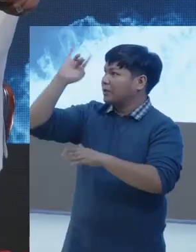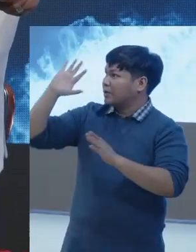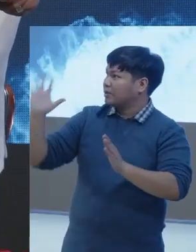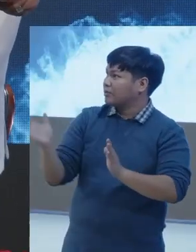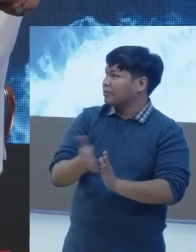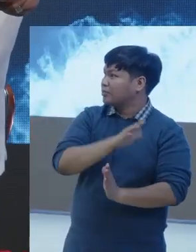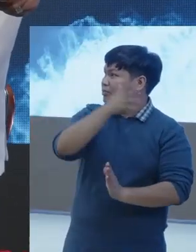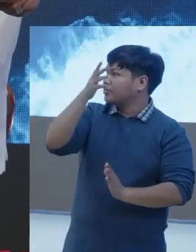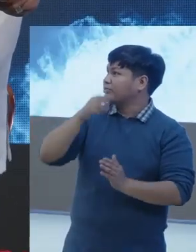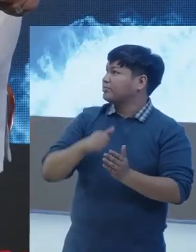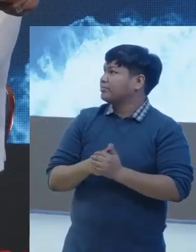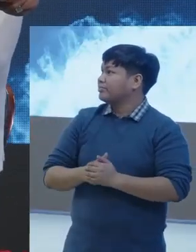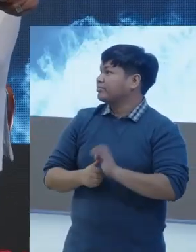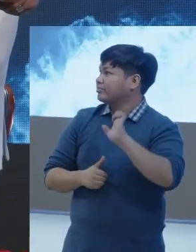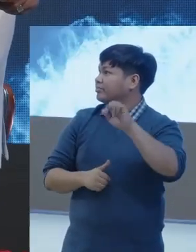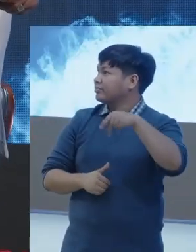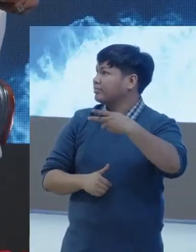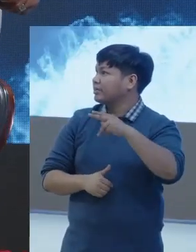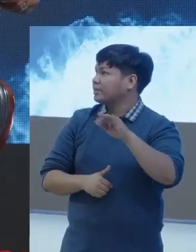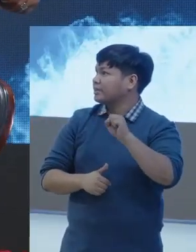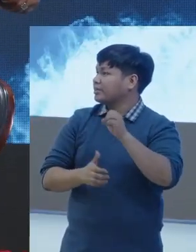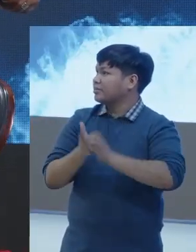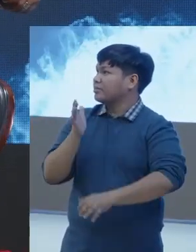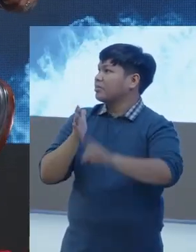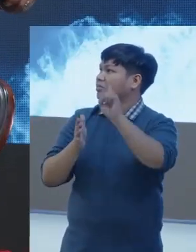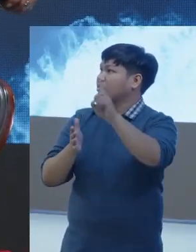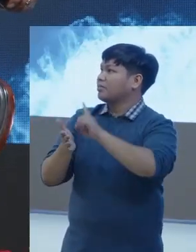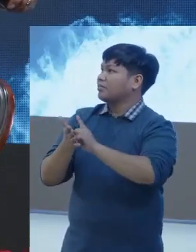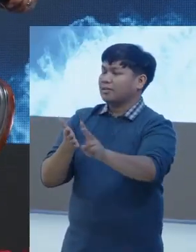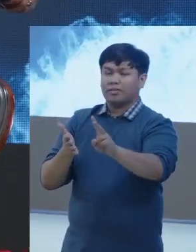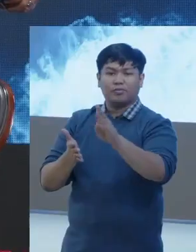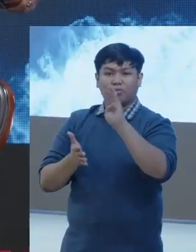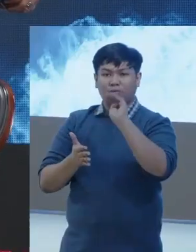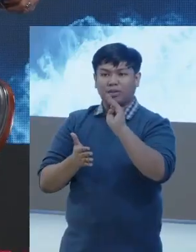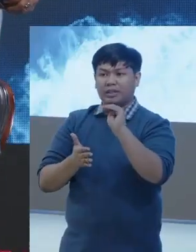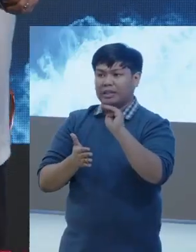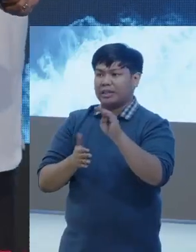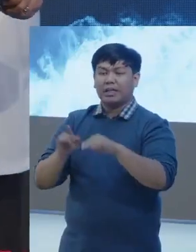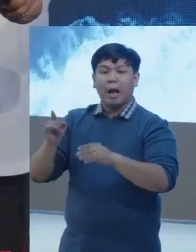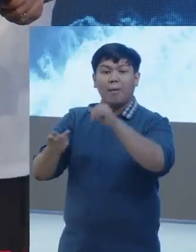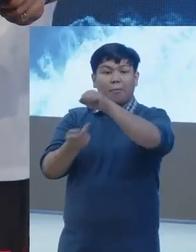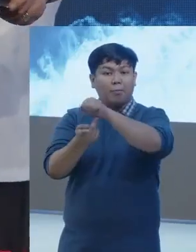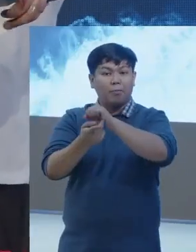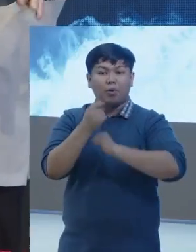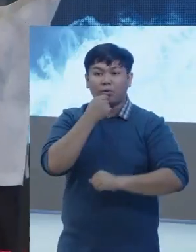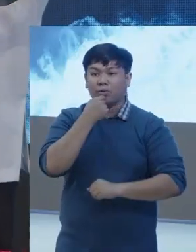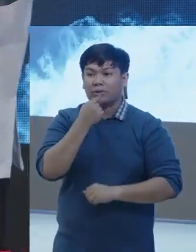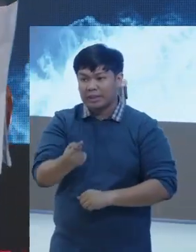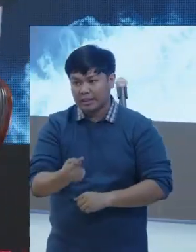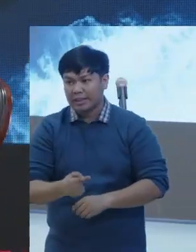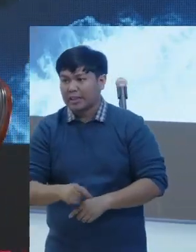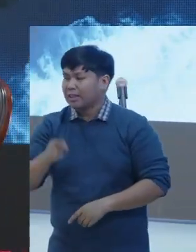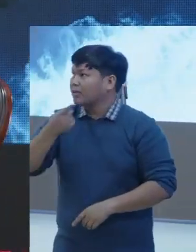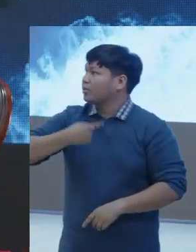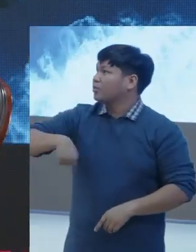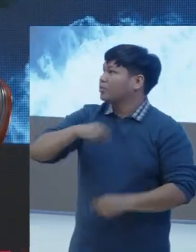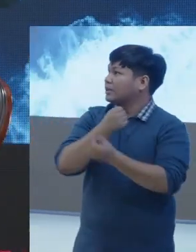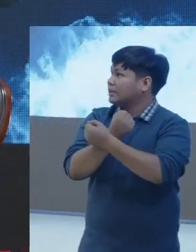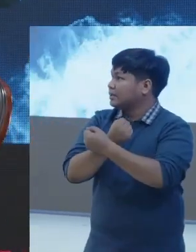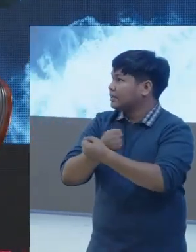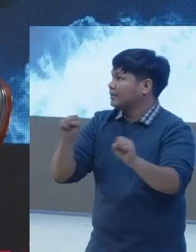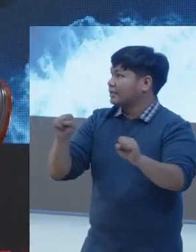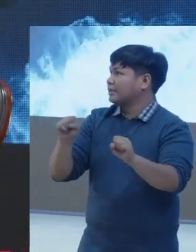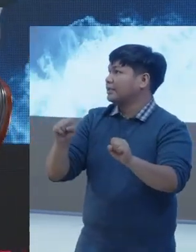Ephesians 1:14, who is the guarantee of our inheritance until we